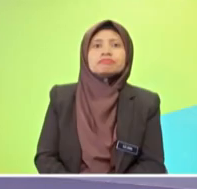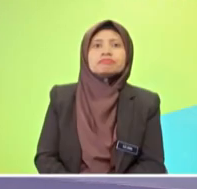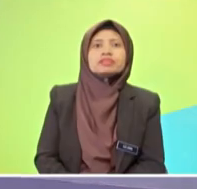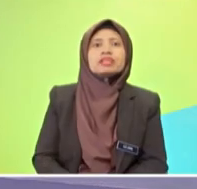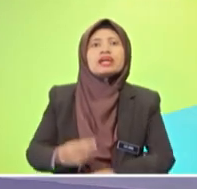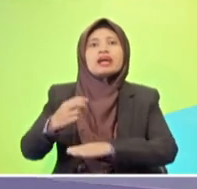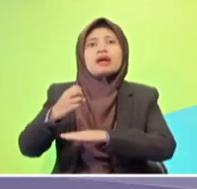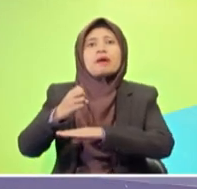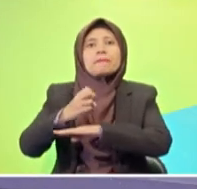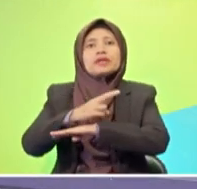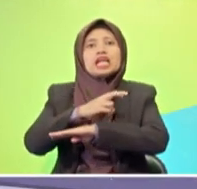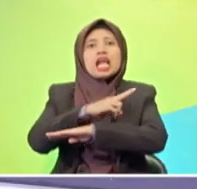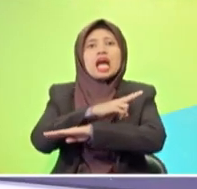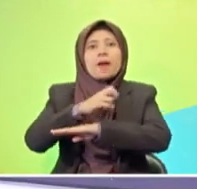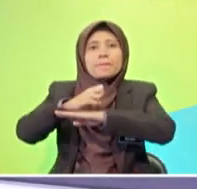negerinya